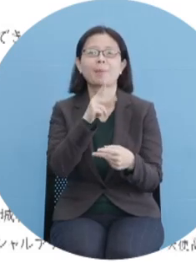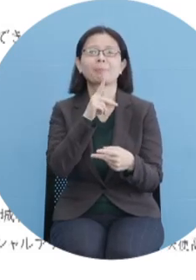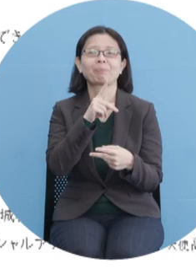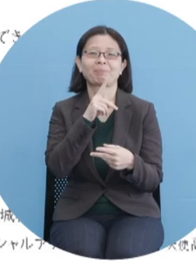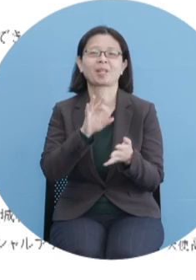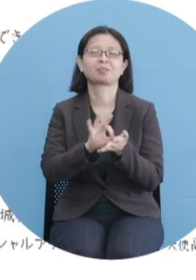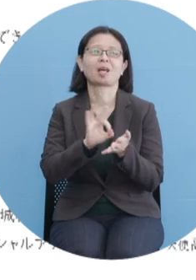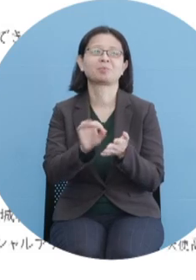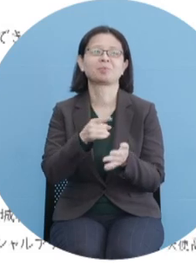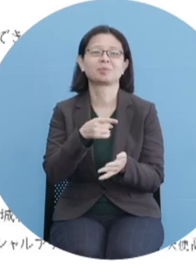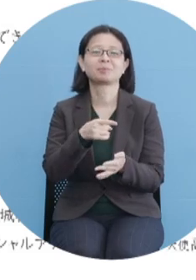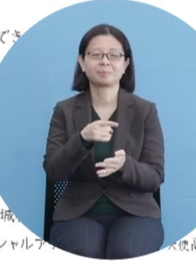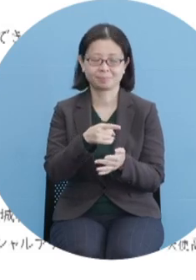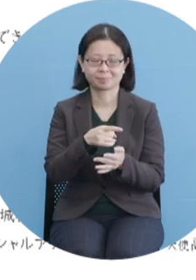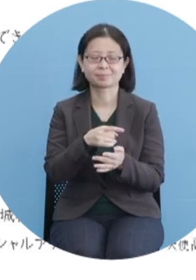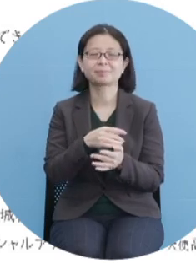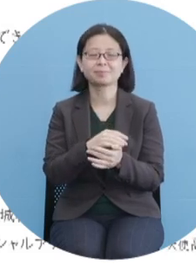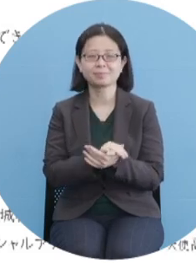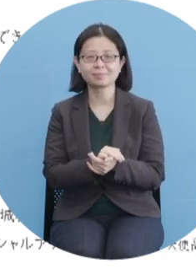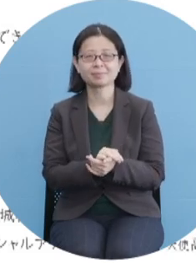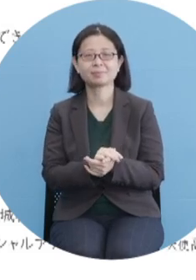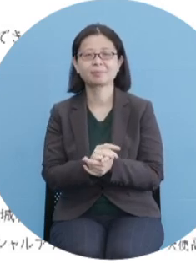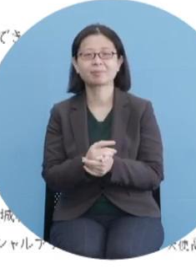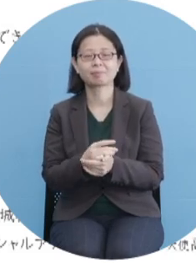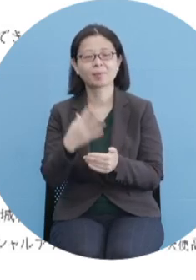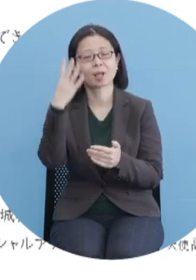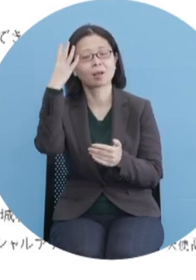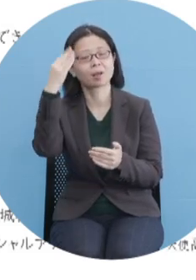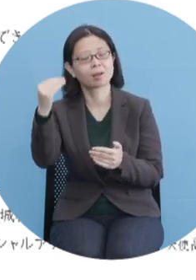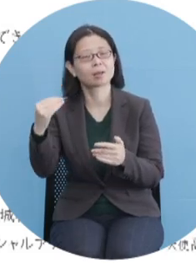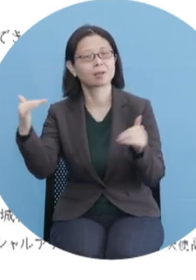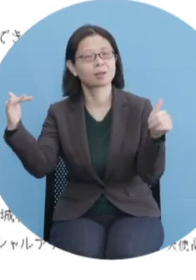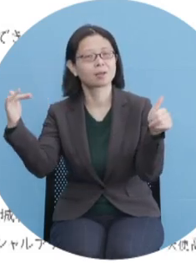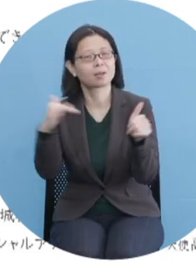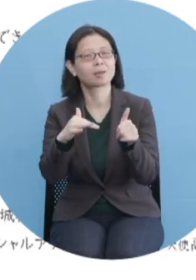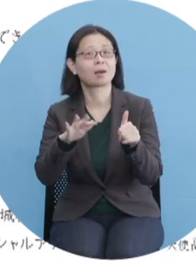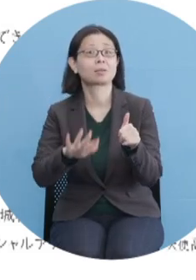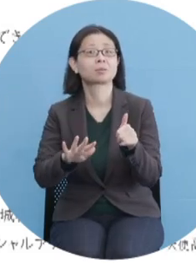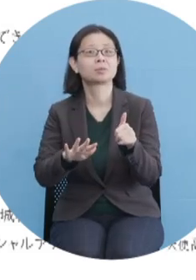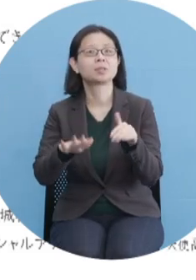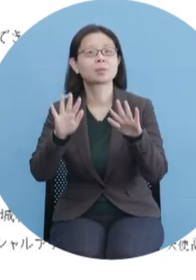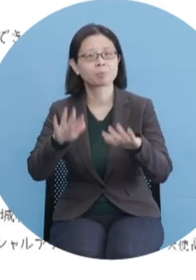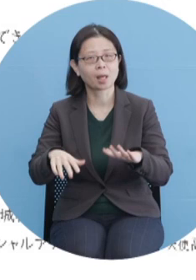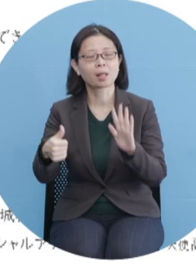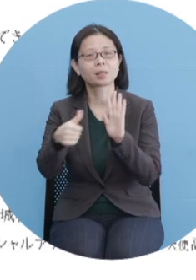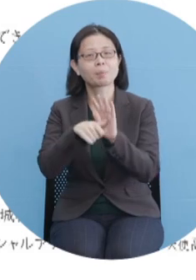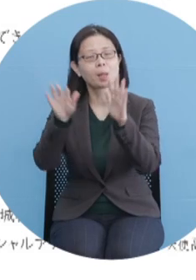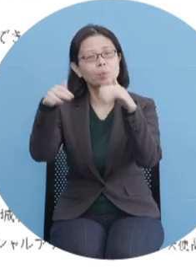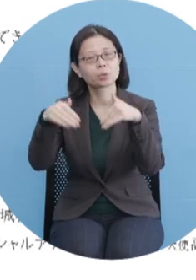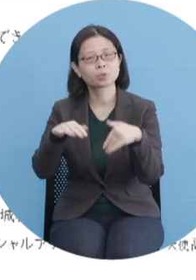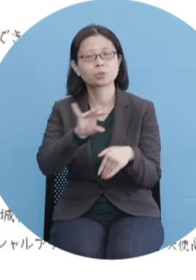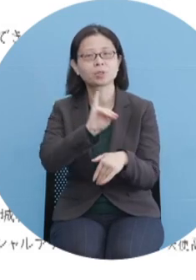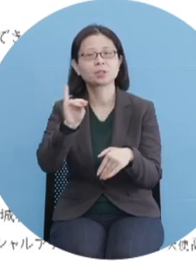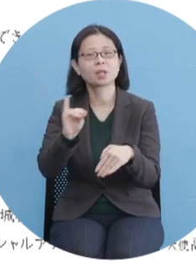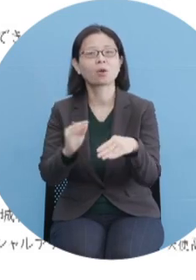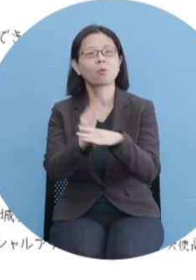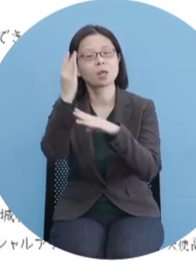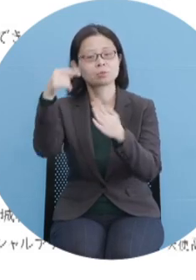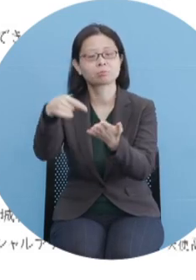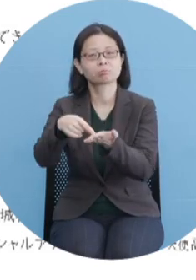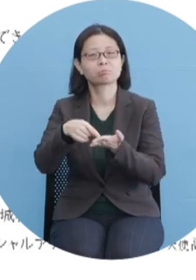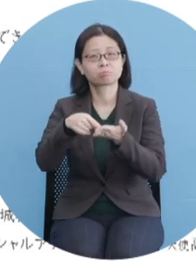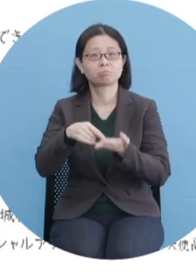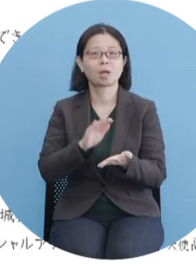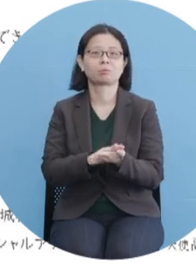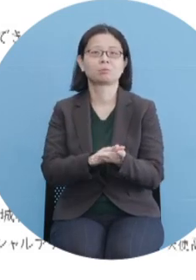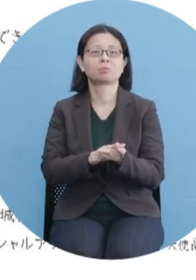20万を超える方がま閲覧をしていただいてもうすでにま000件を超える名前も応募もいい